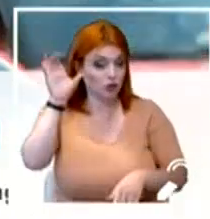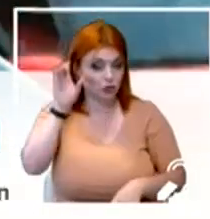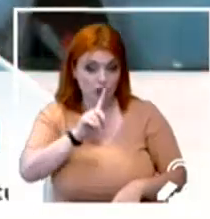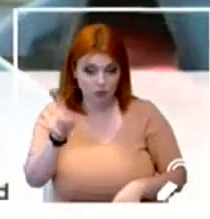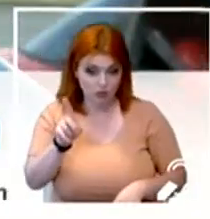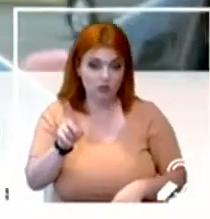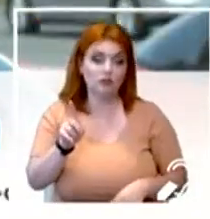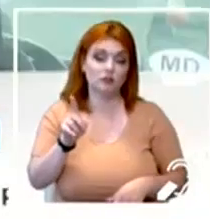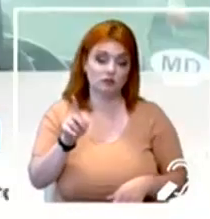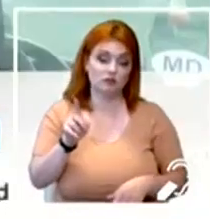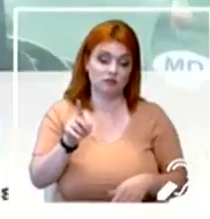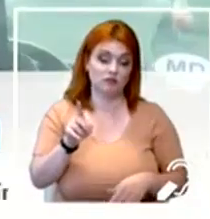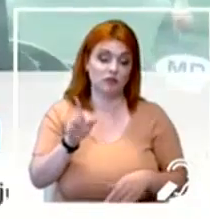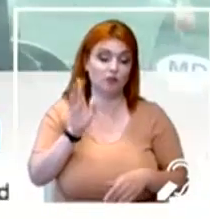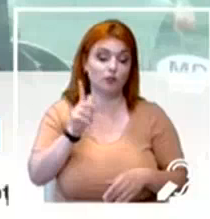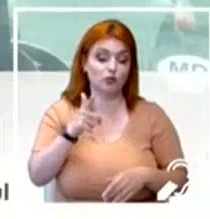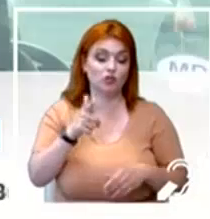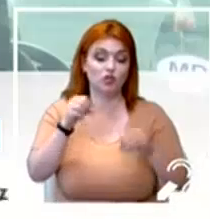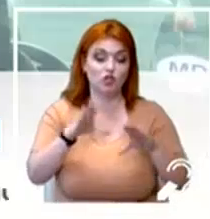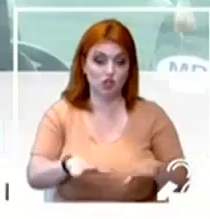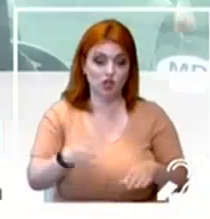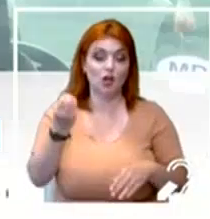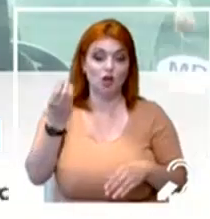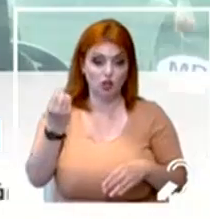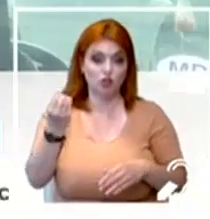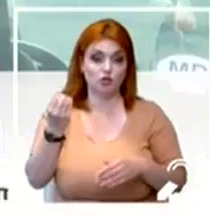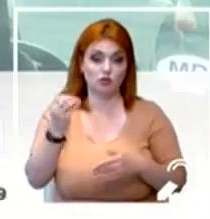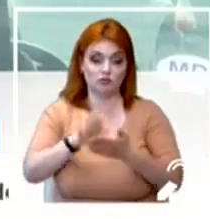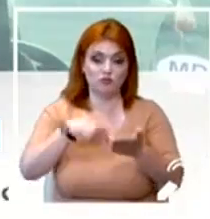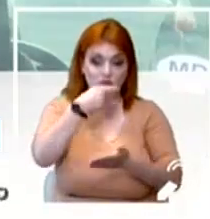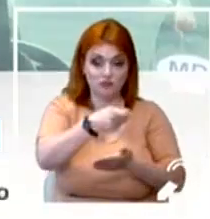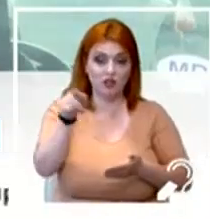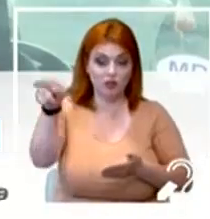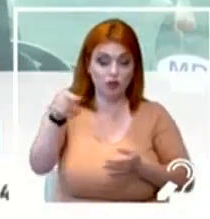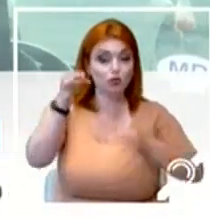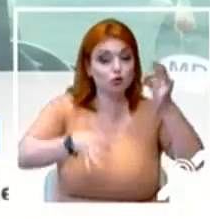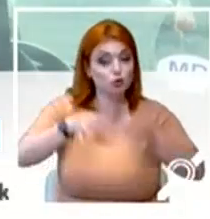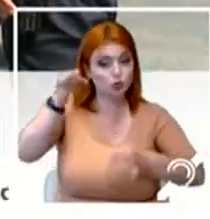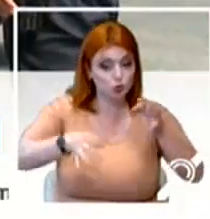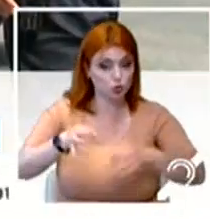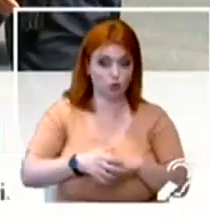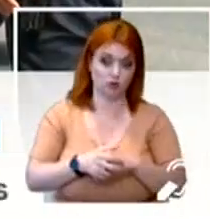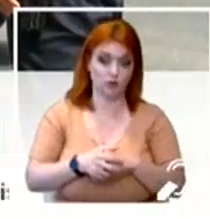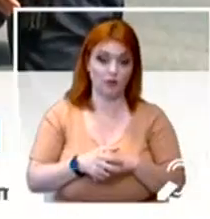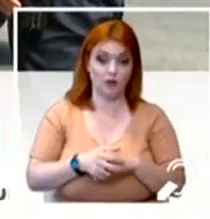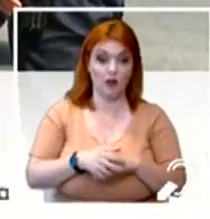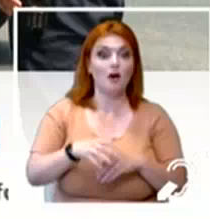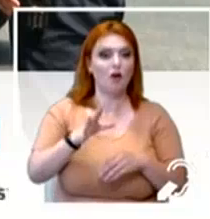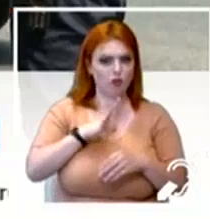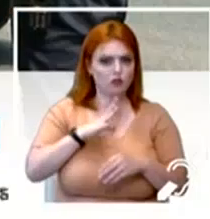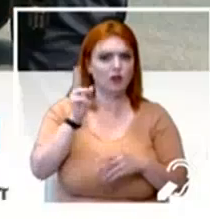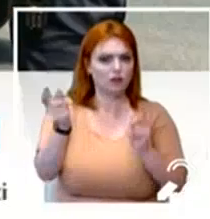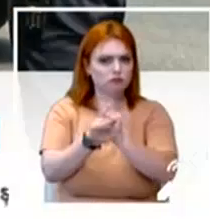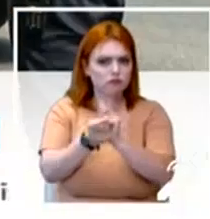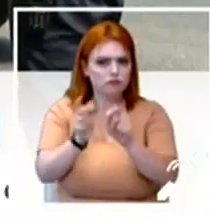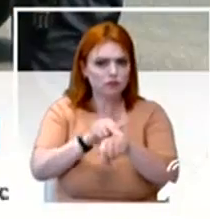se ia decizie în lipsa dumnealui. Unii șoferi prinși în neregulile de polițiști au făcut scandal. Acest bărbat, care conducea cu viteză